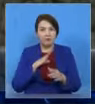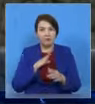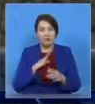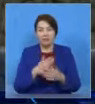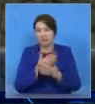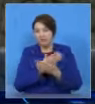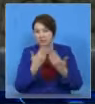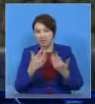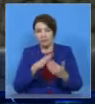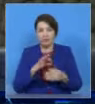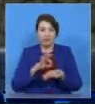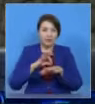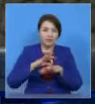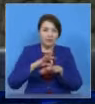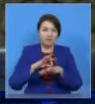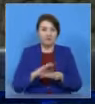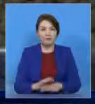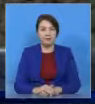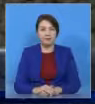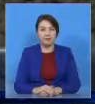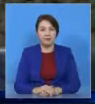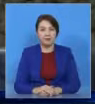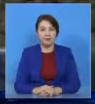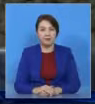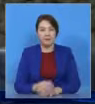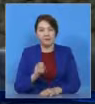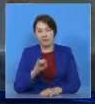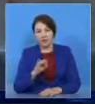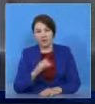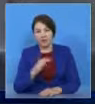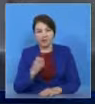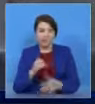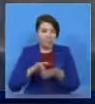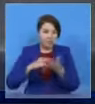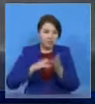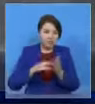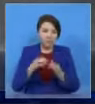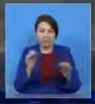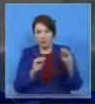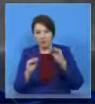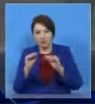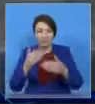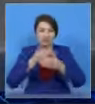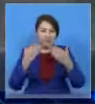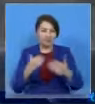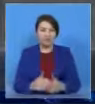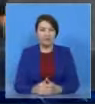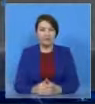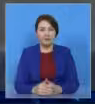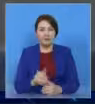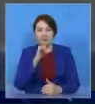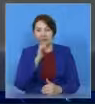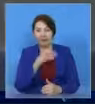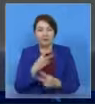чтобы не было болезни, чтобы паши не было, чтобы не было пятнистости. Так,